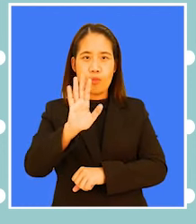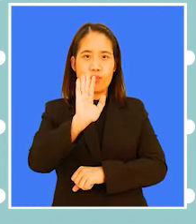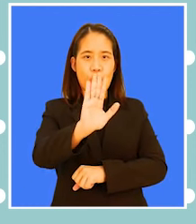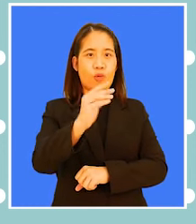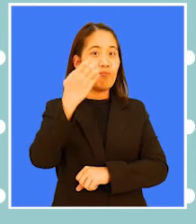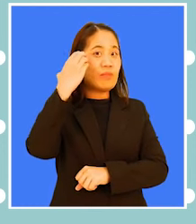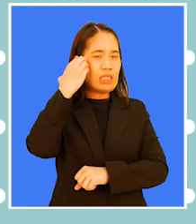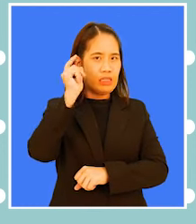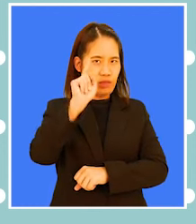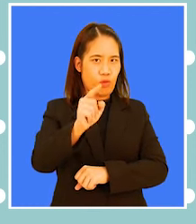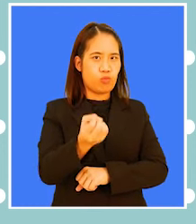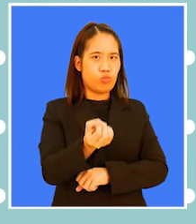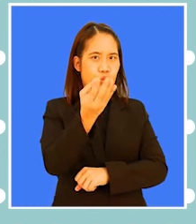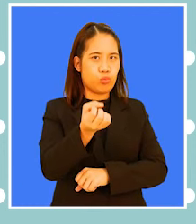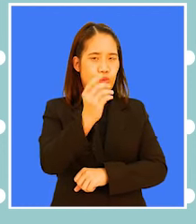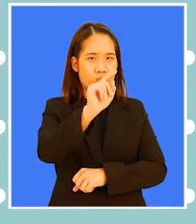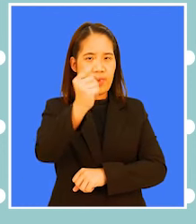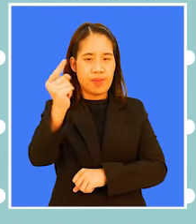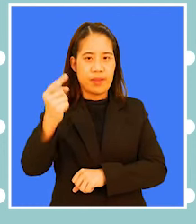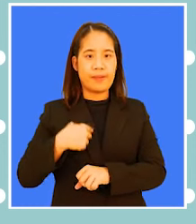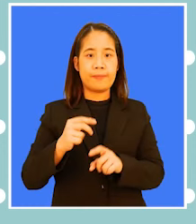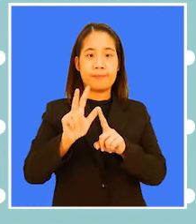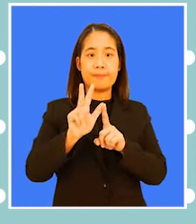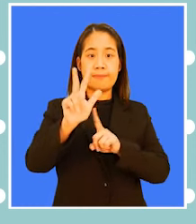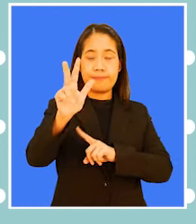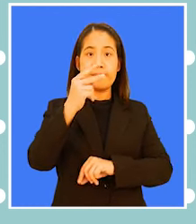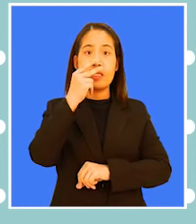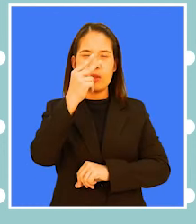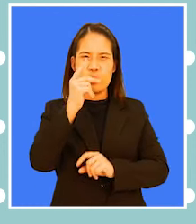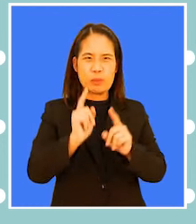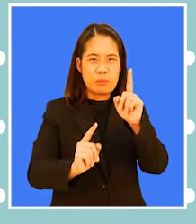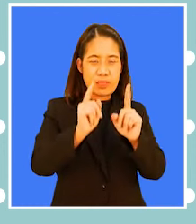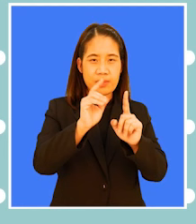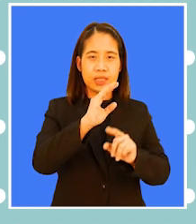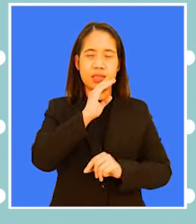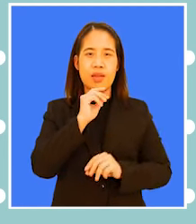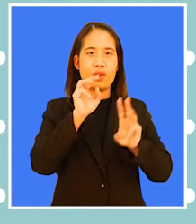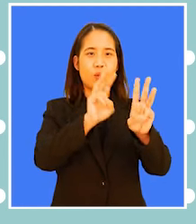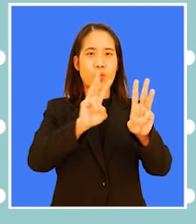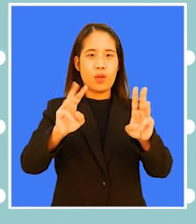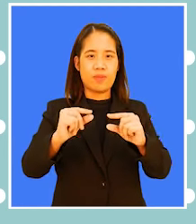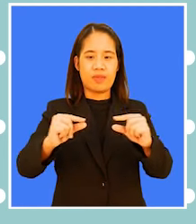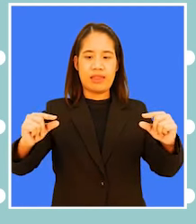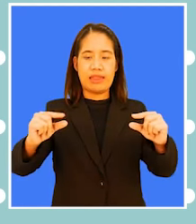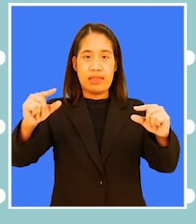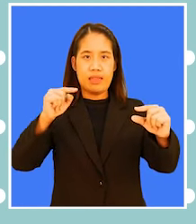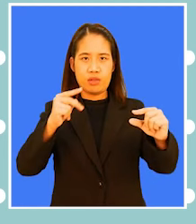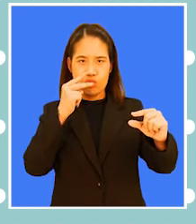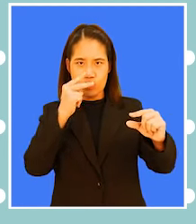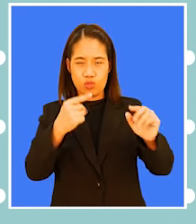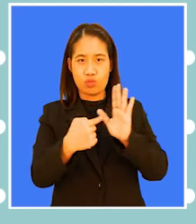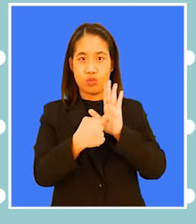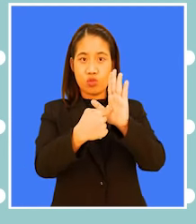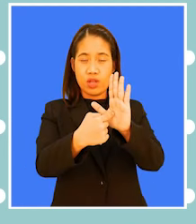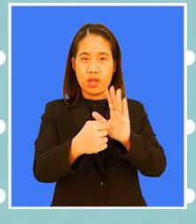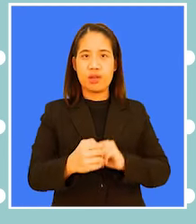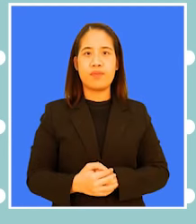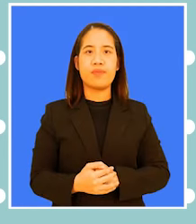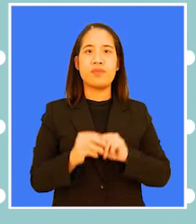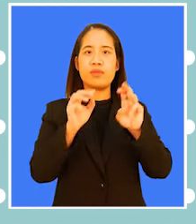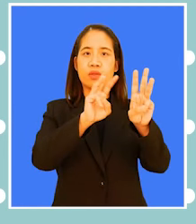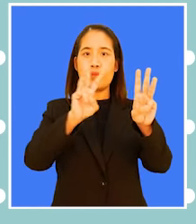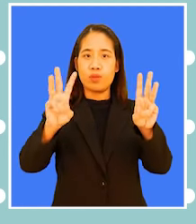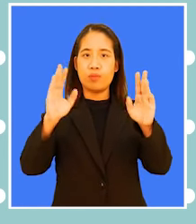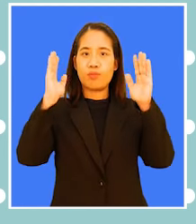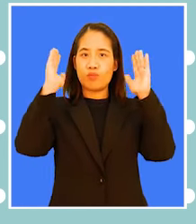ให้ทันสมัยเสมอ 3. ประเมินแหล่งที่มาและเลี่ยงการกดเข้าเว็บหรือลิงก์ที่ไม่น่าเชื่อถือเช่นเว็บโฆษ